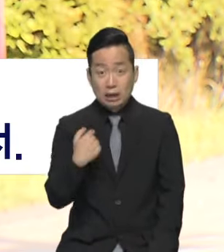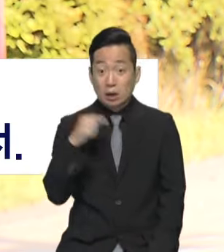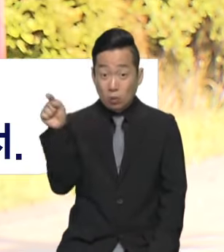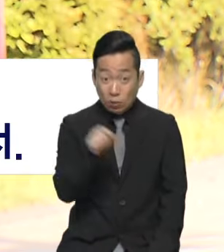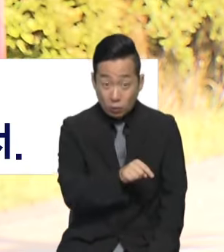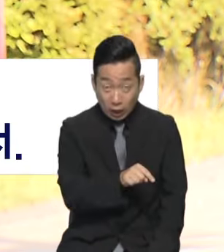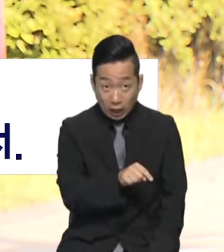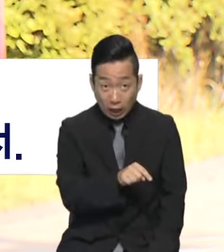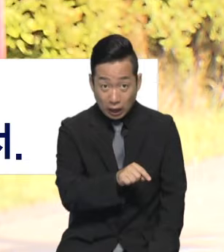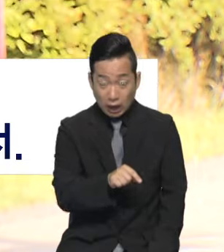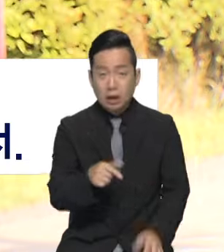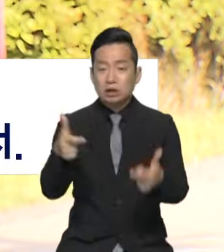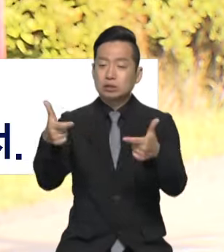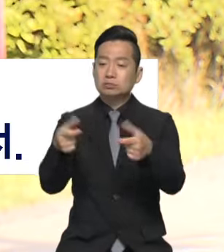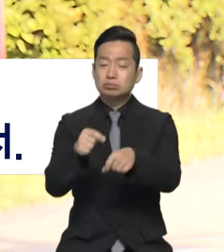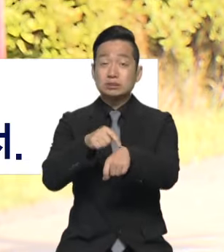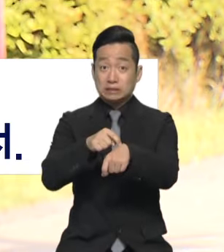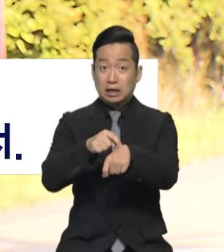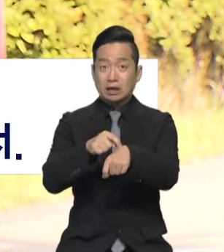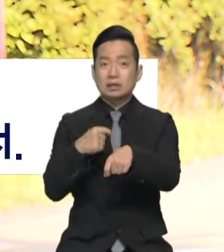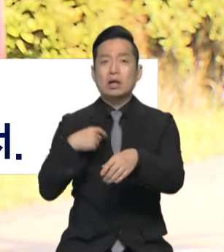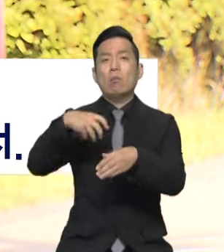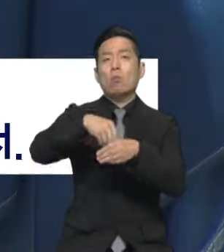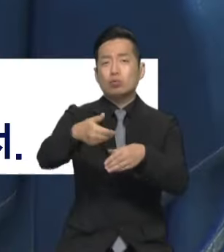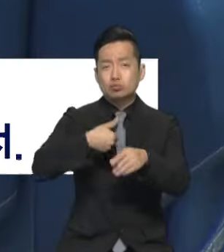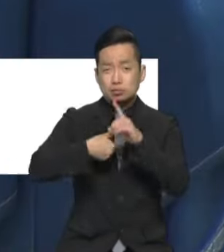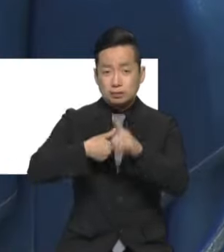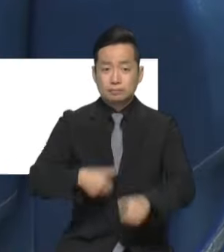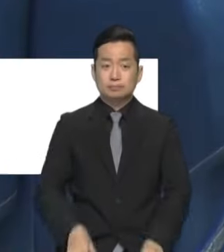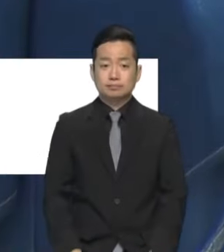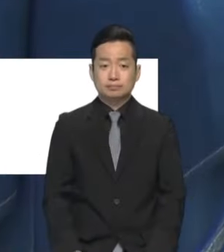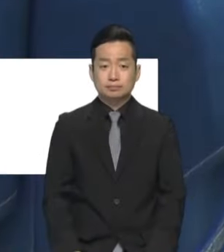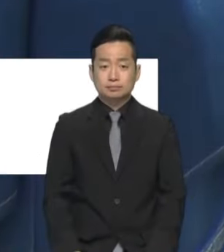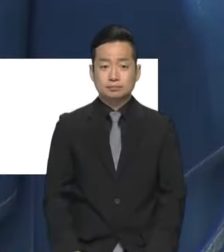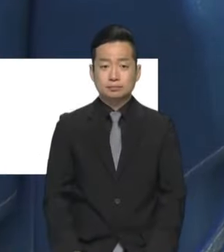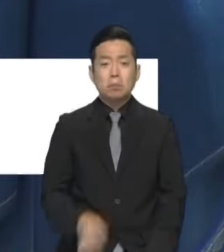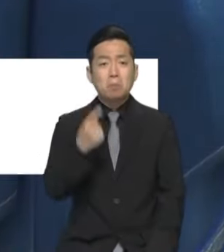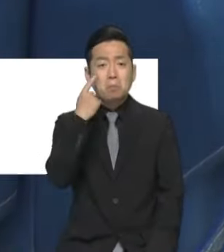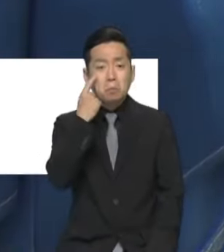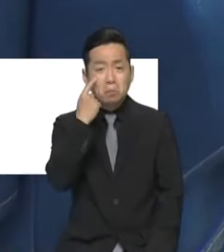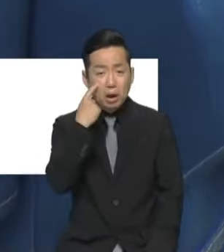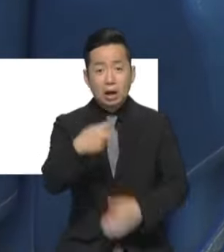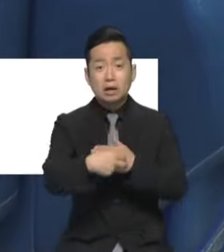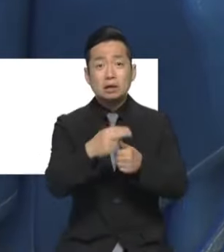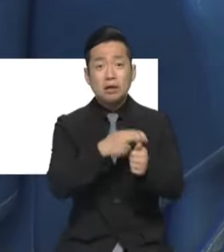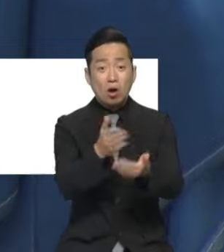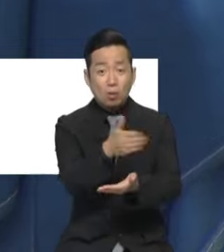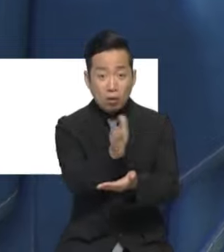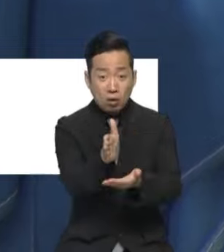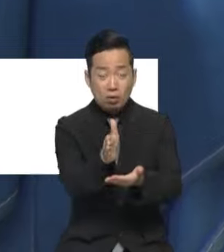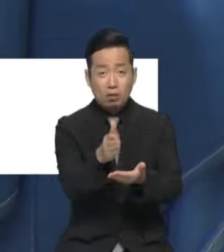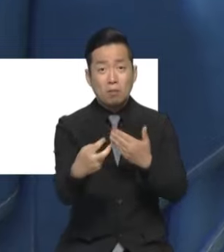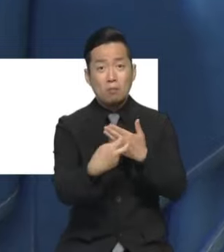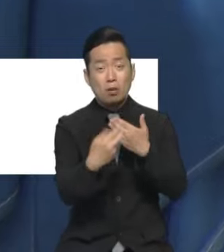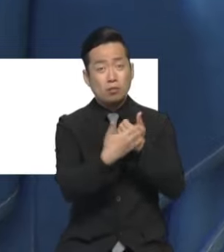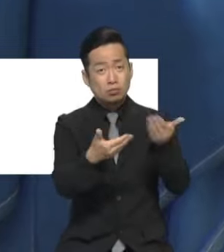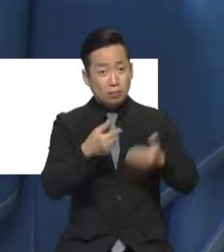왔는데 축소된 진료 타임에 넣어주신다고 하셔가지고. 하다 보면 의사가 없어서 진료를